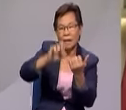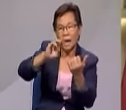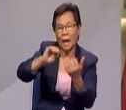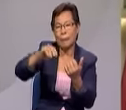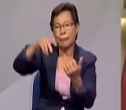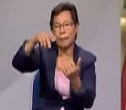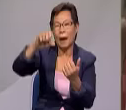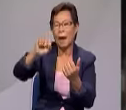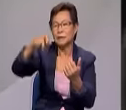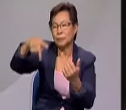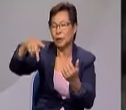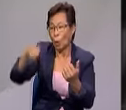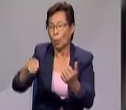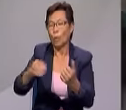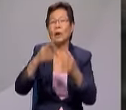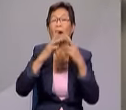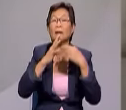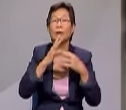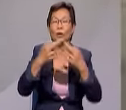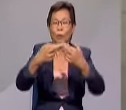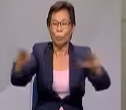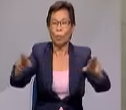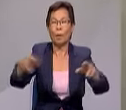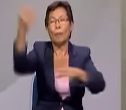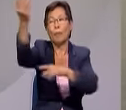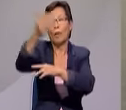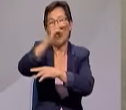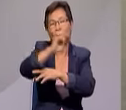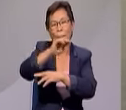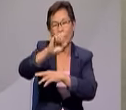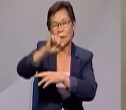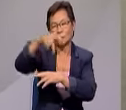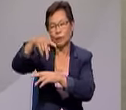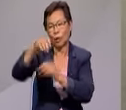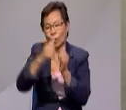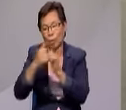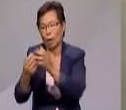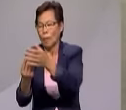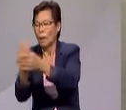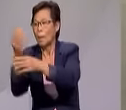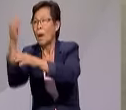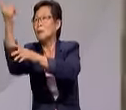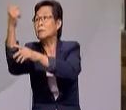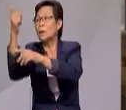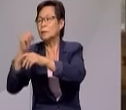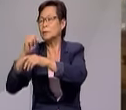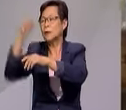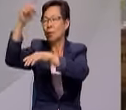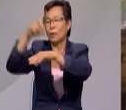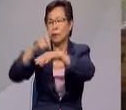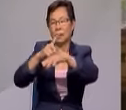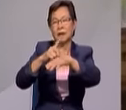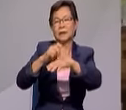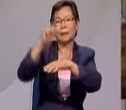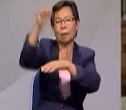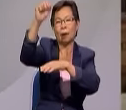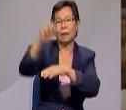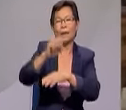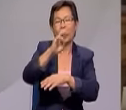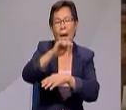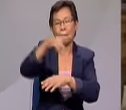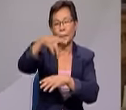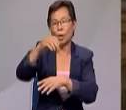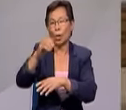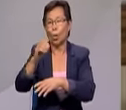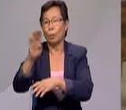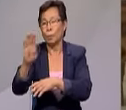Beliau berkata demikian selepas merasmikan Majlis Taklimat MSPO bersama penanam sawit Sabah di Membakut. Menurutnya, MPOB